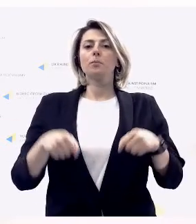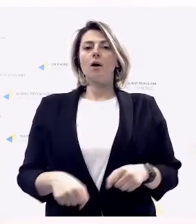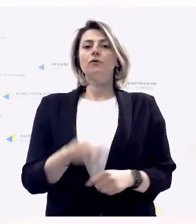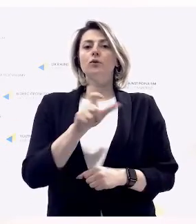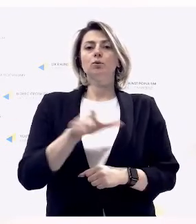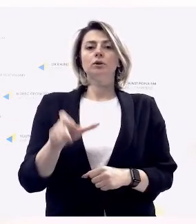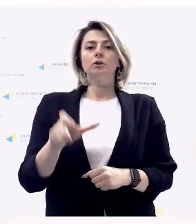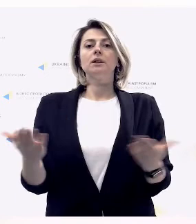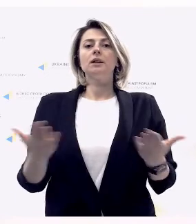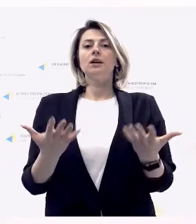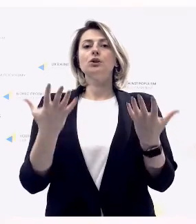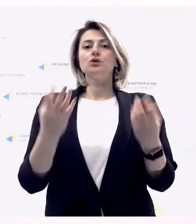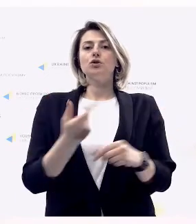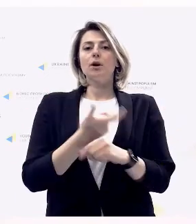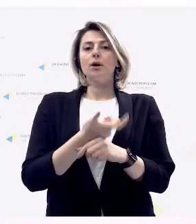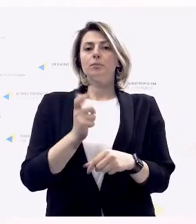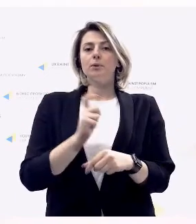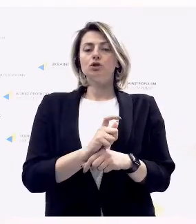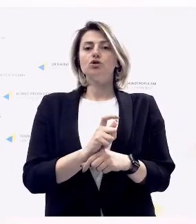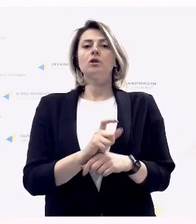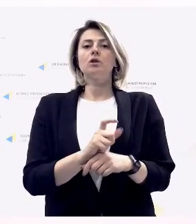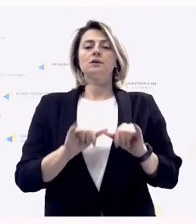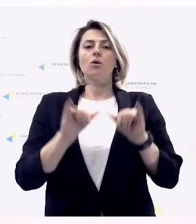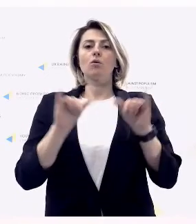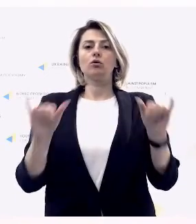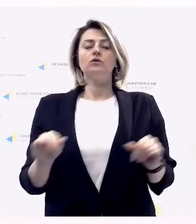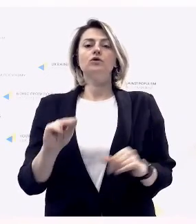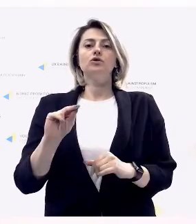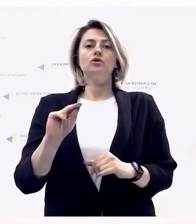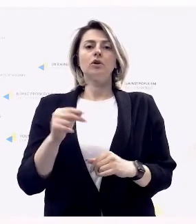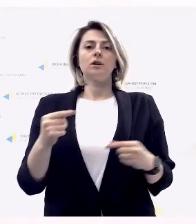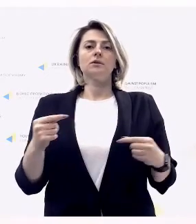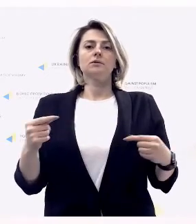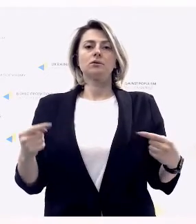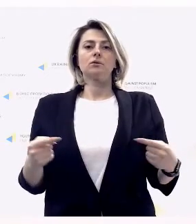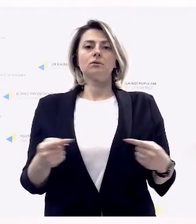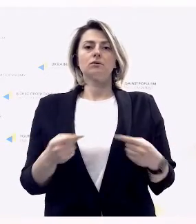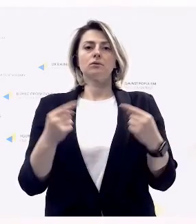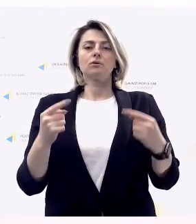які ще більше загострюються через конфлікт. І